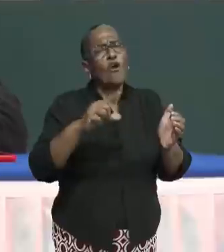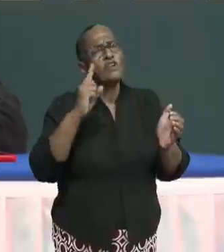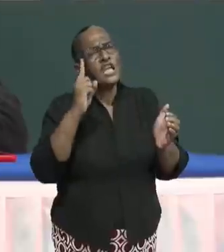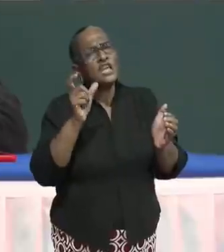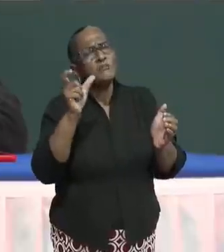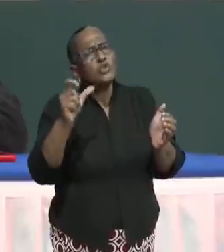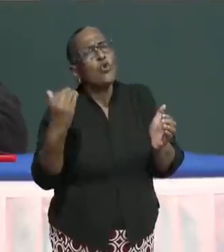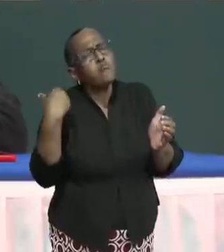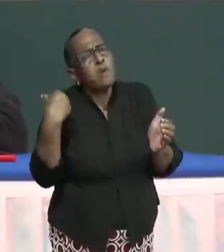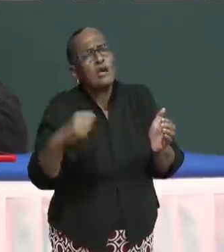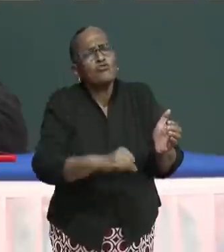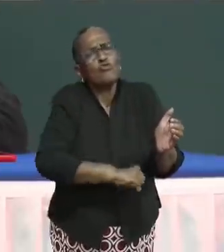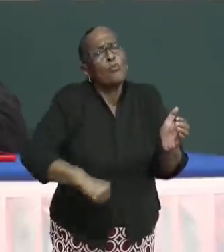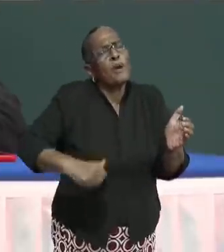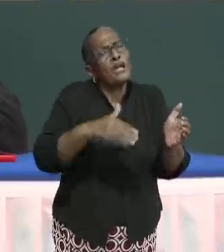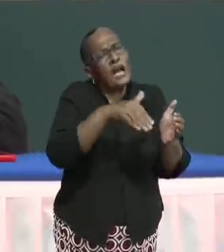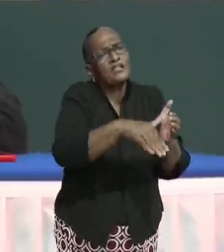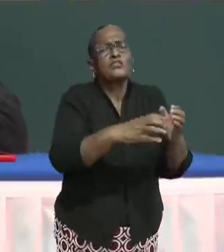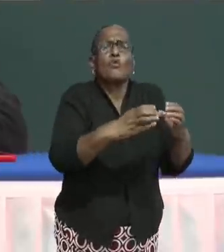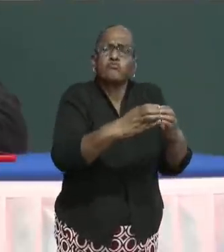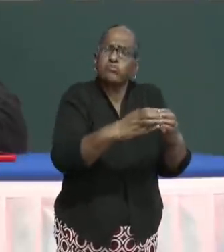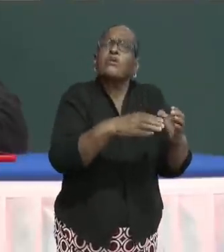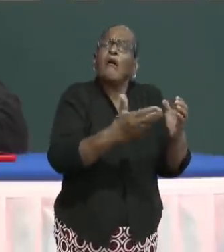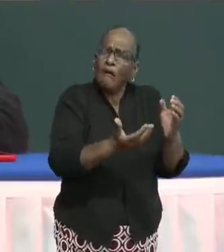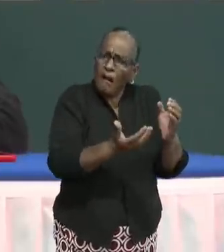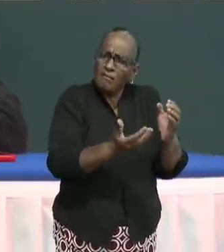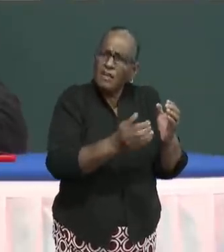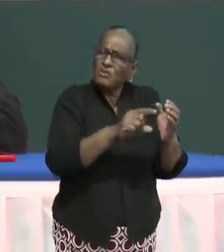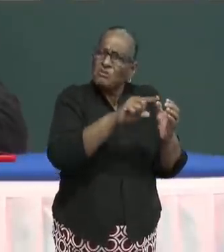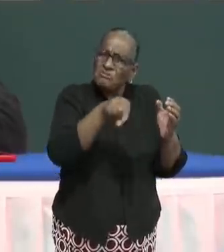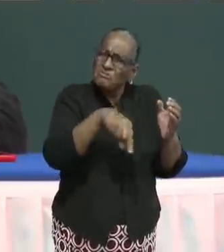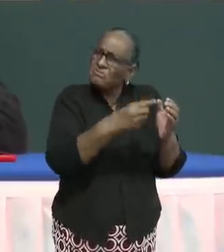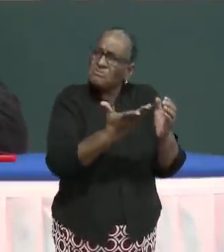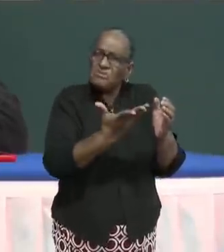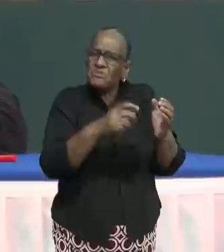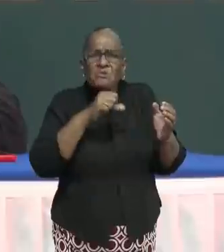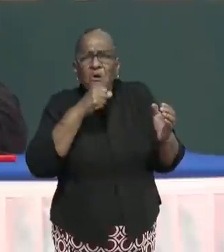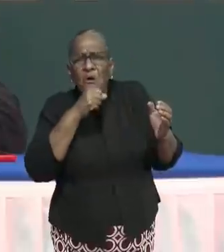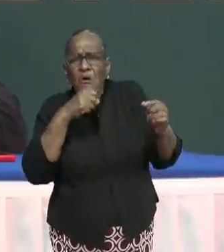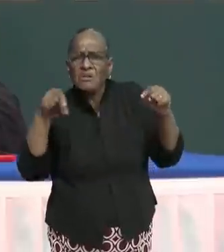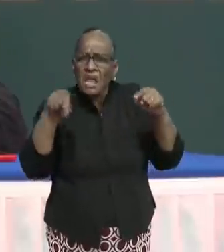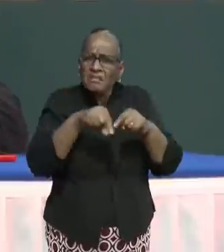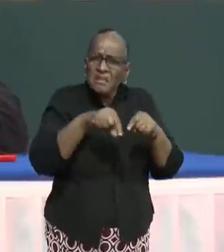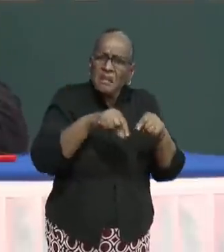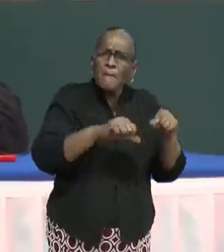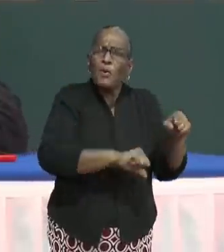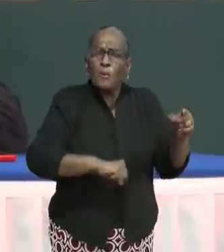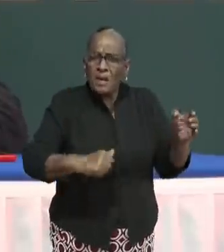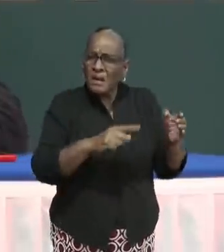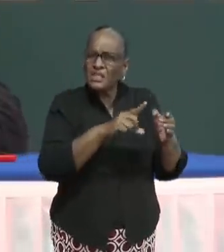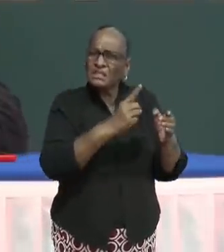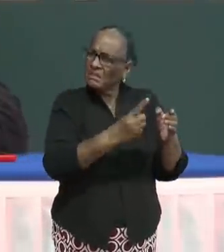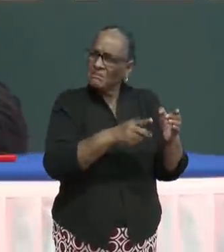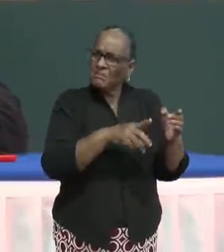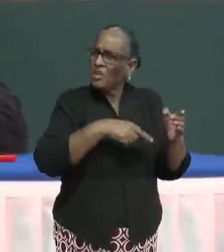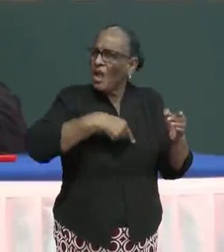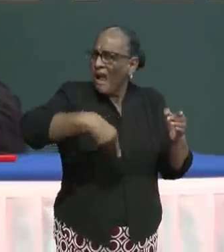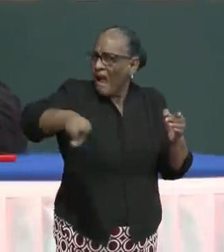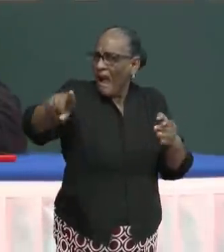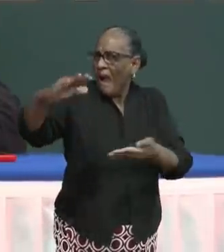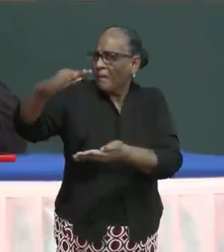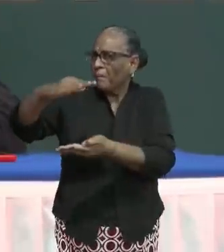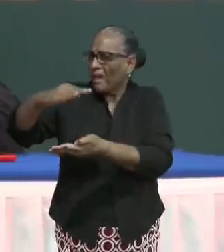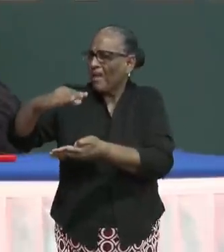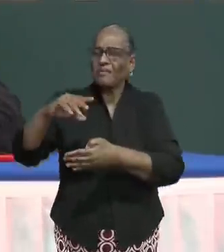natuurlijk of een traw ziek dat andere verstand van sma op